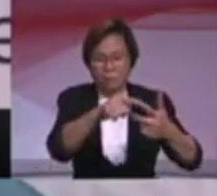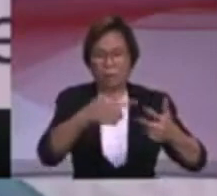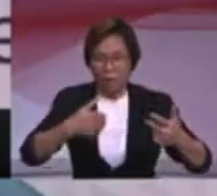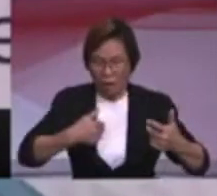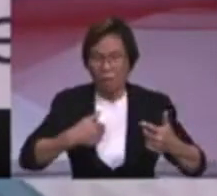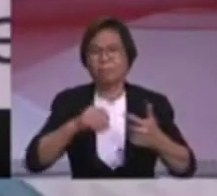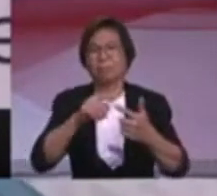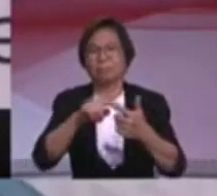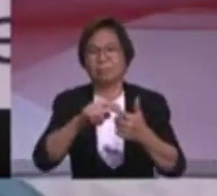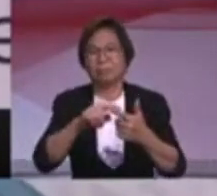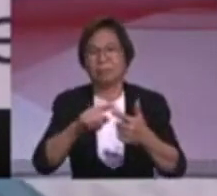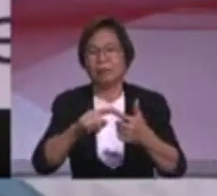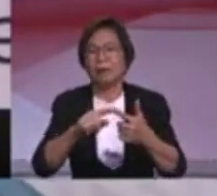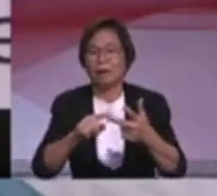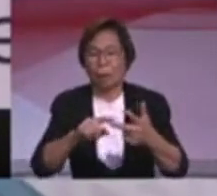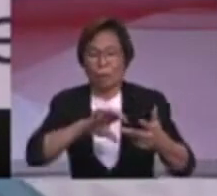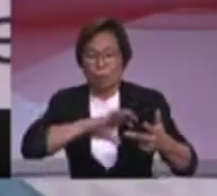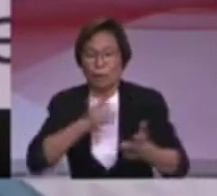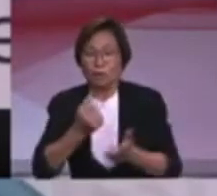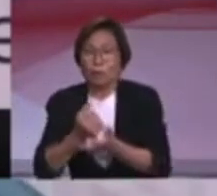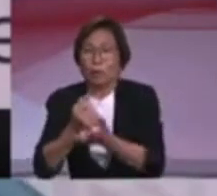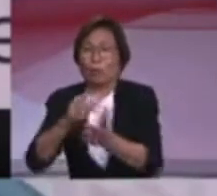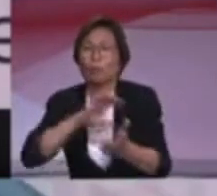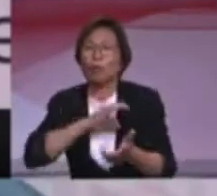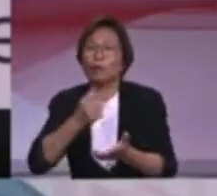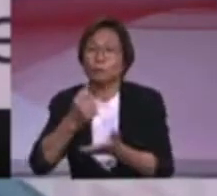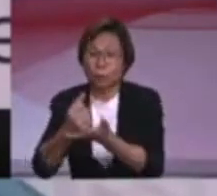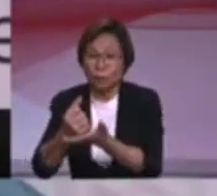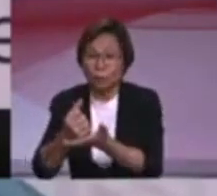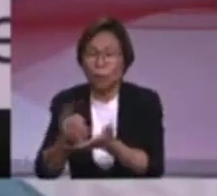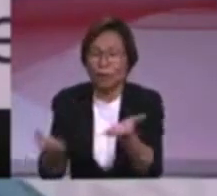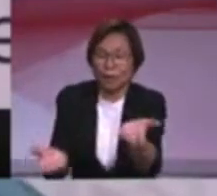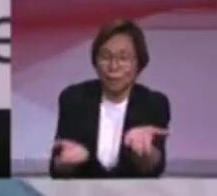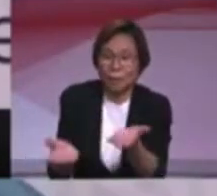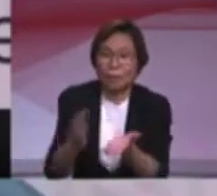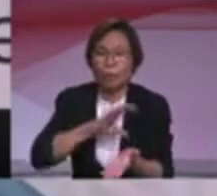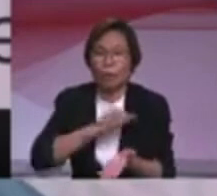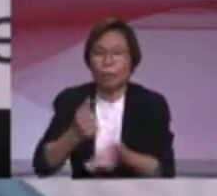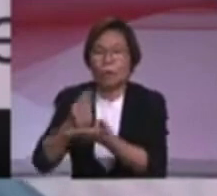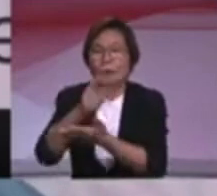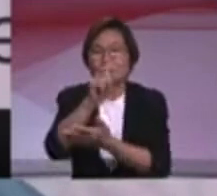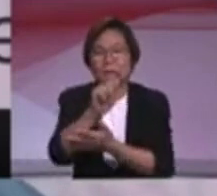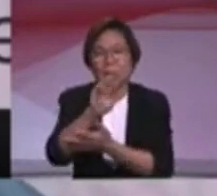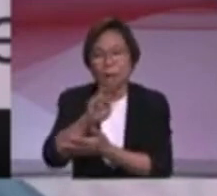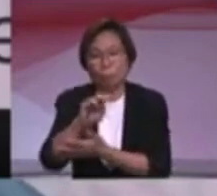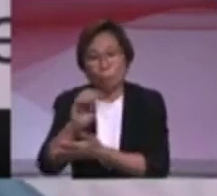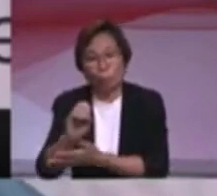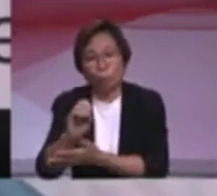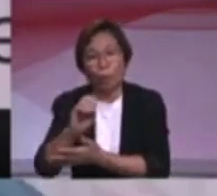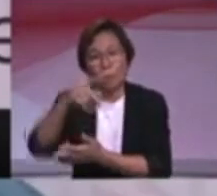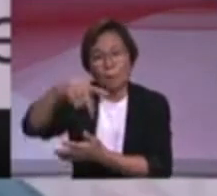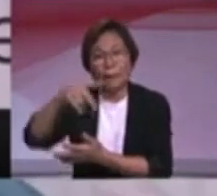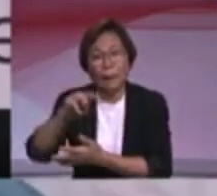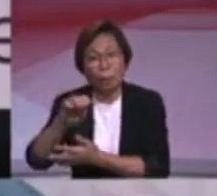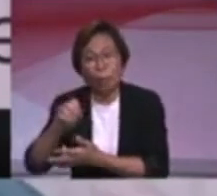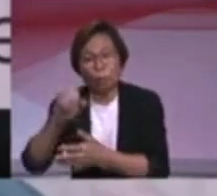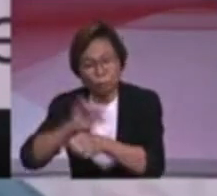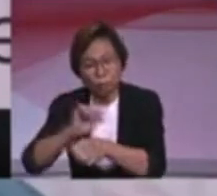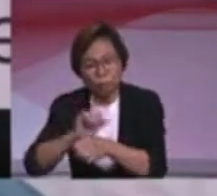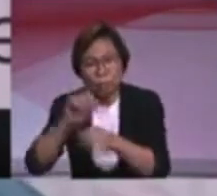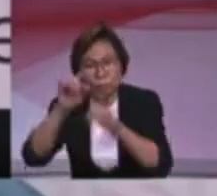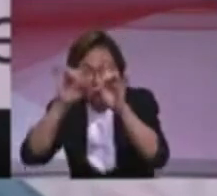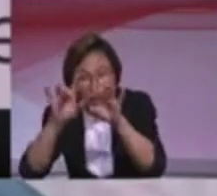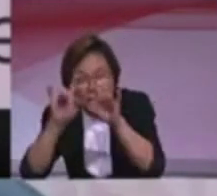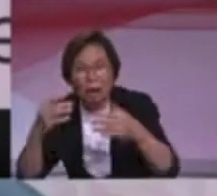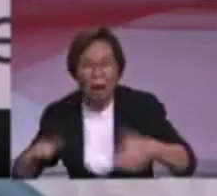positif, dan seorang polis bantuan yang berkhidmat di PMO itu telah juga disaring dan didapati